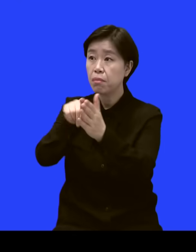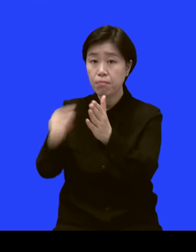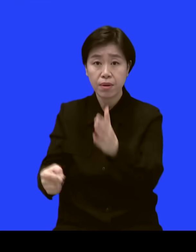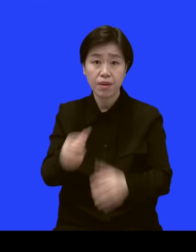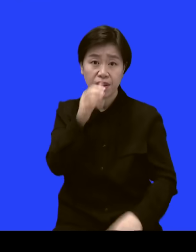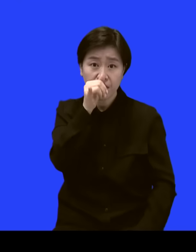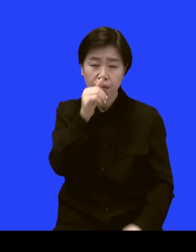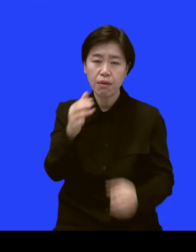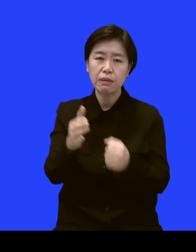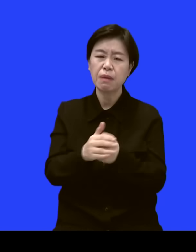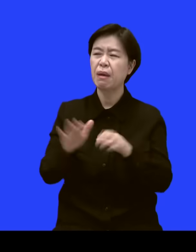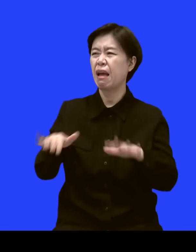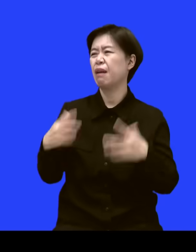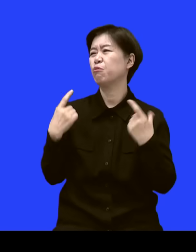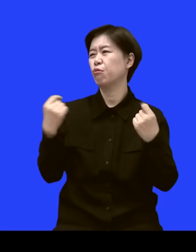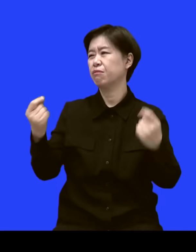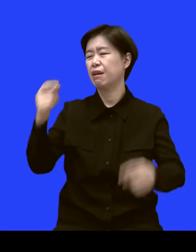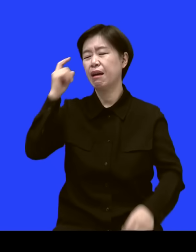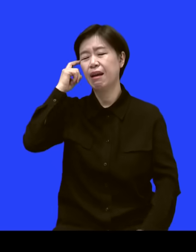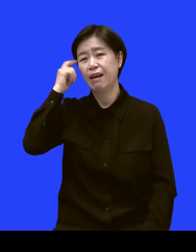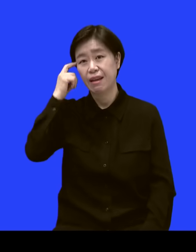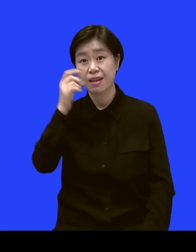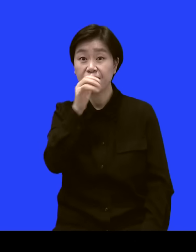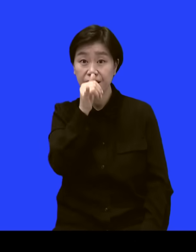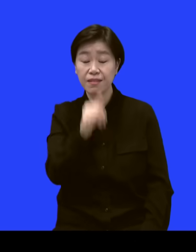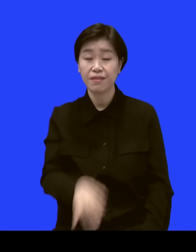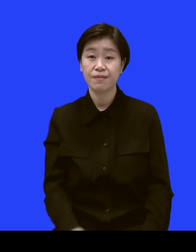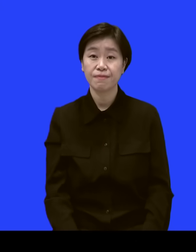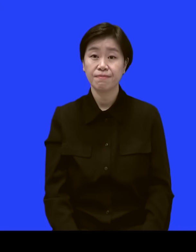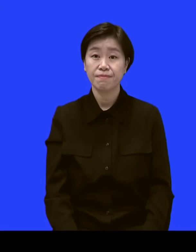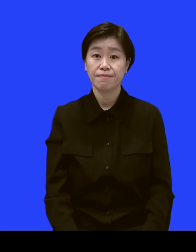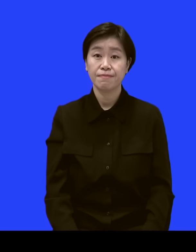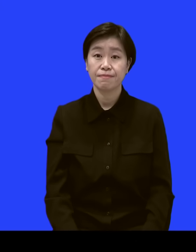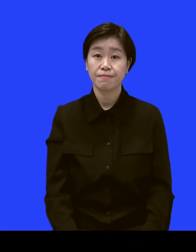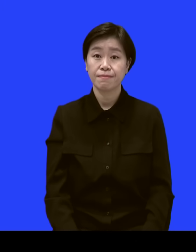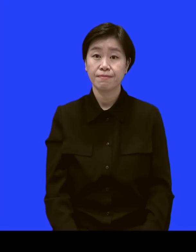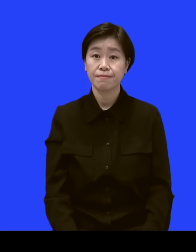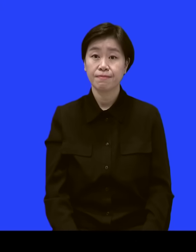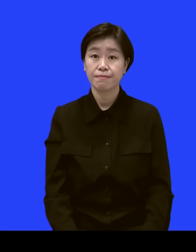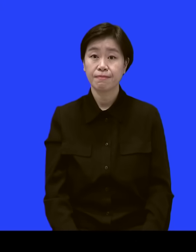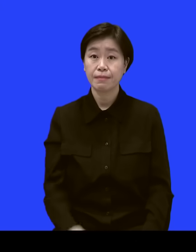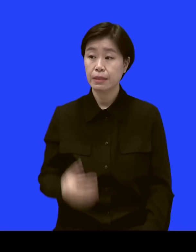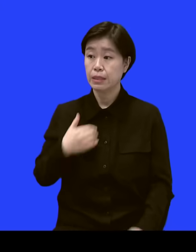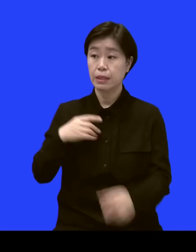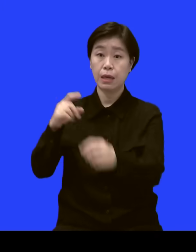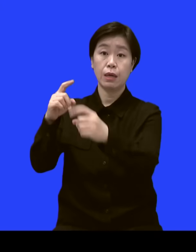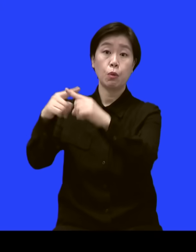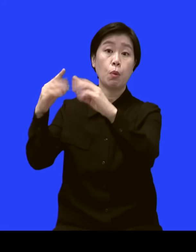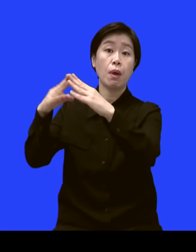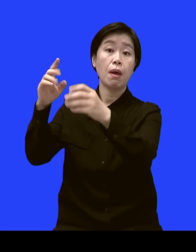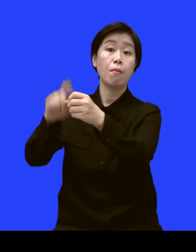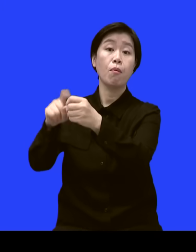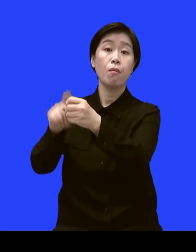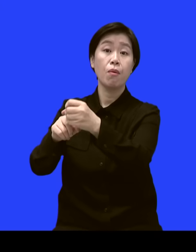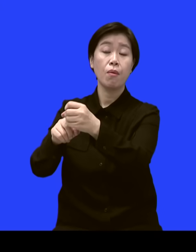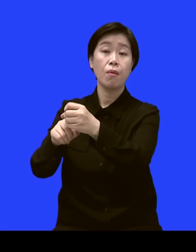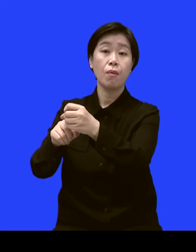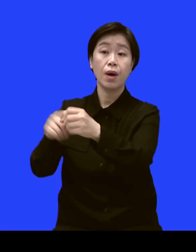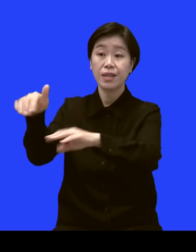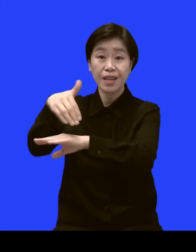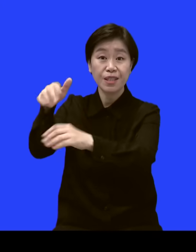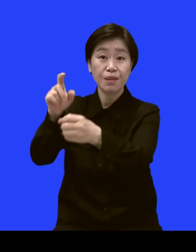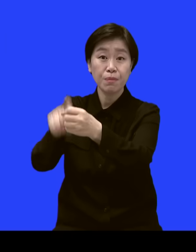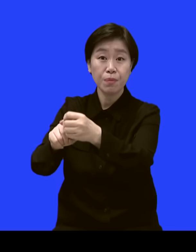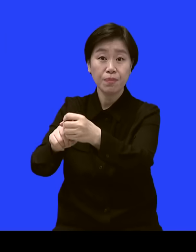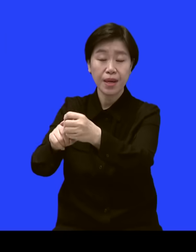안 되겠지. 나 그냥 교회 다니는 제 목표는 있는 듯 없는 듯 다니는